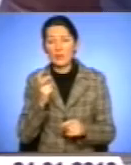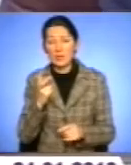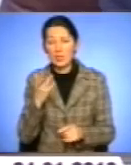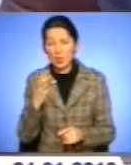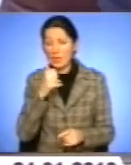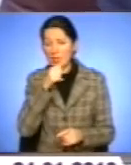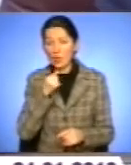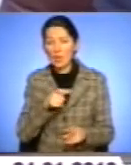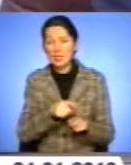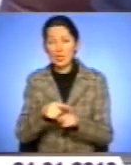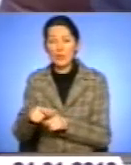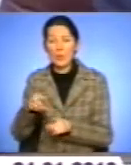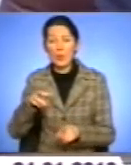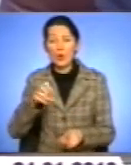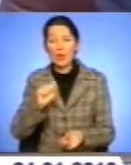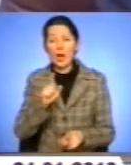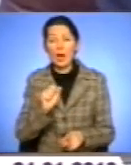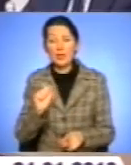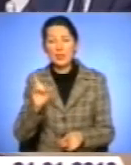уряду, дивимось далі.